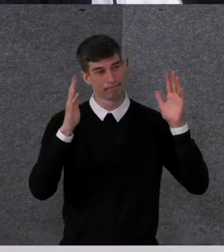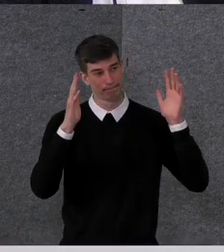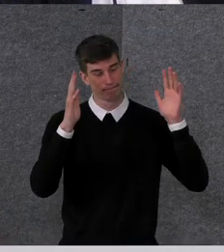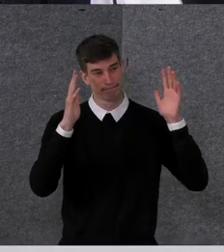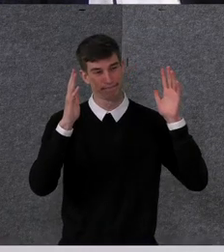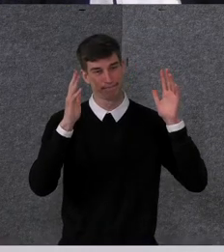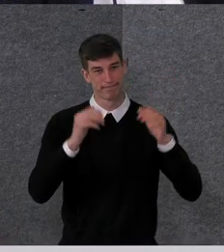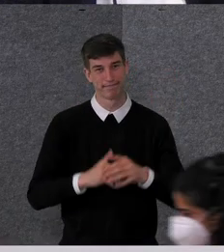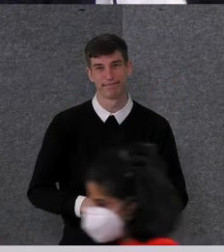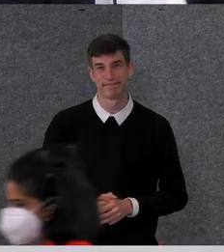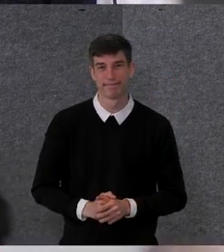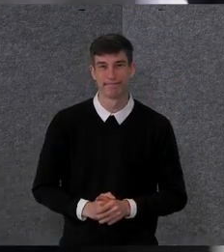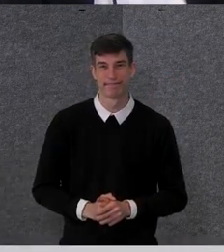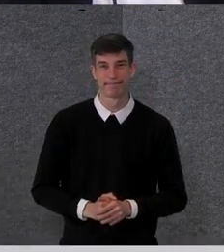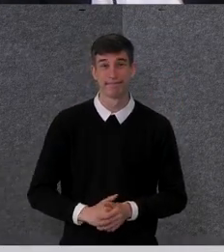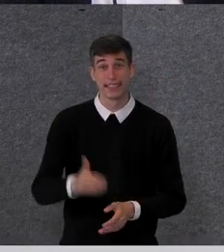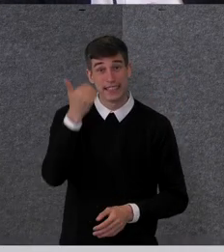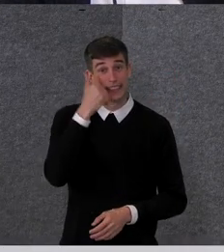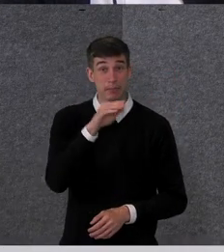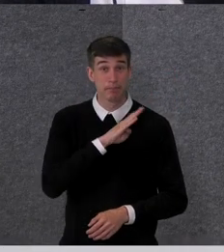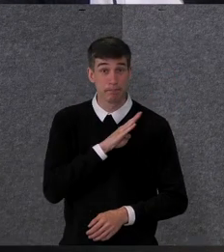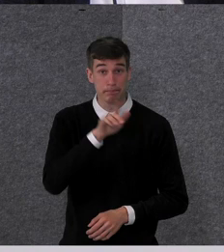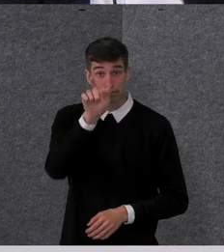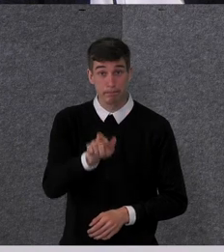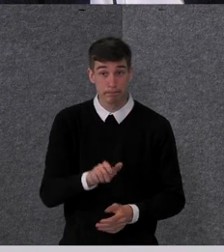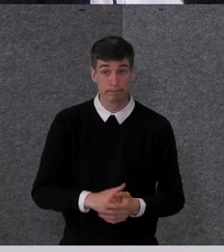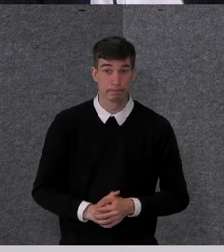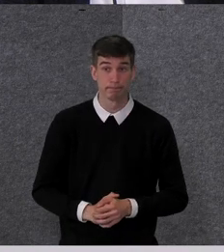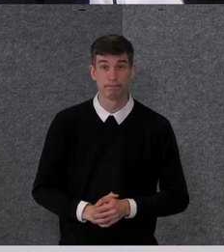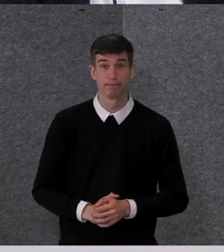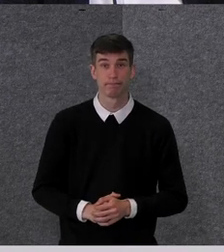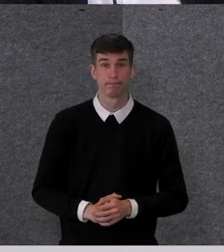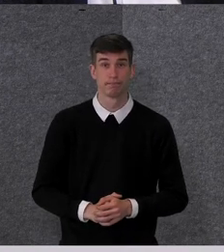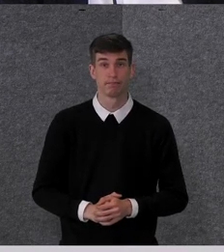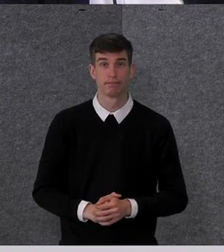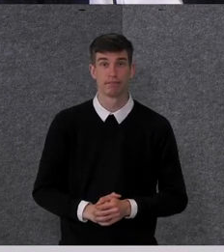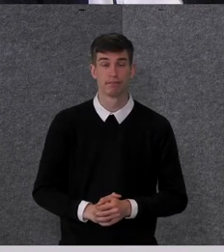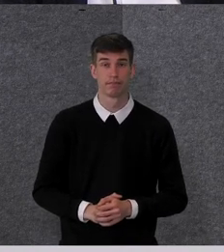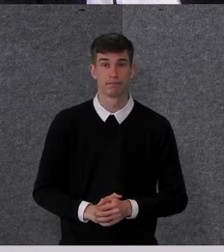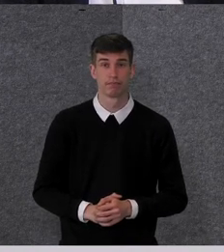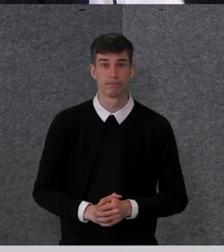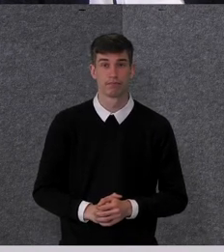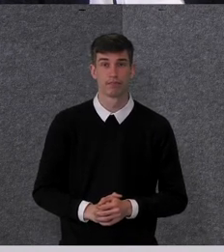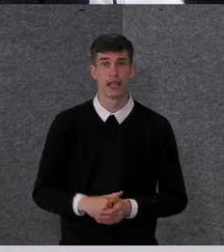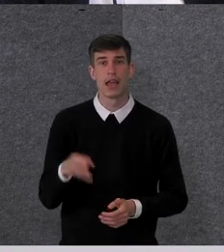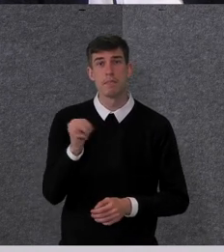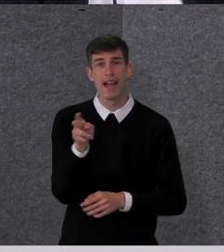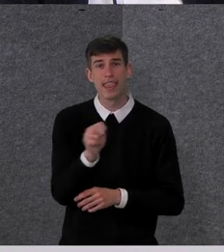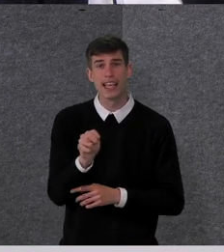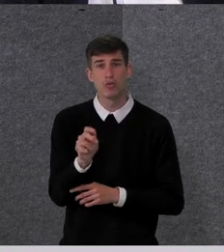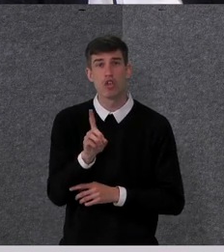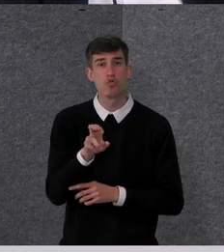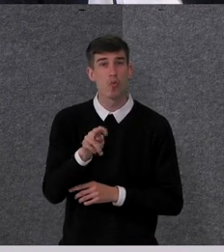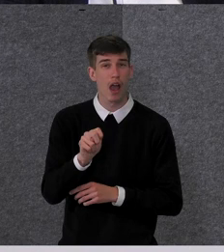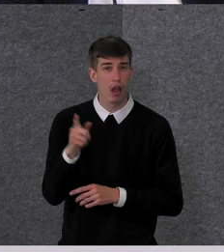weiter mit der nächsten Kandidatin, und zwar ist das, also Maria Nisturio aus dem KV Düren